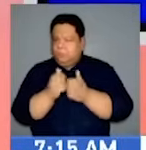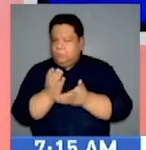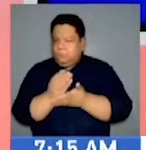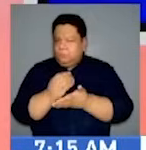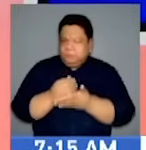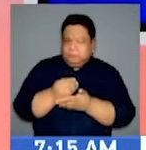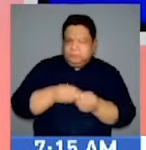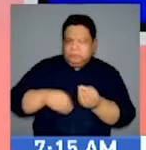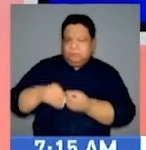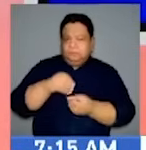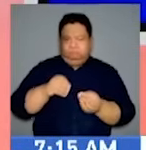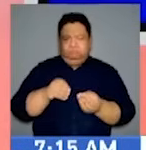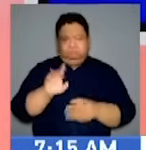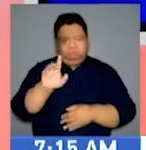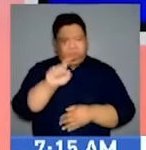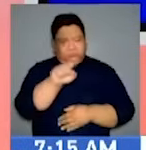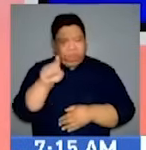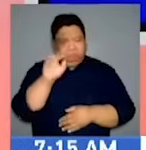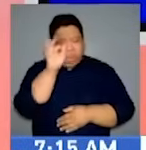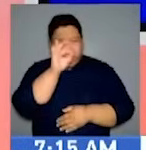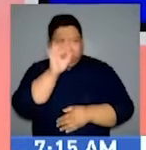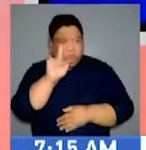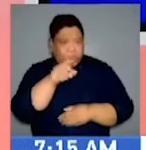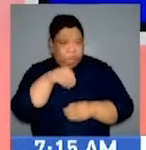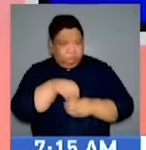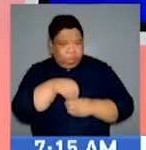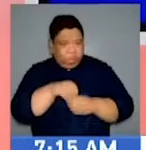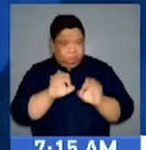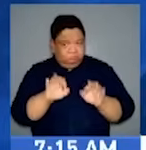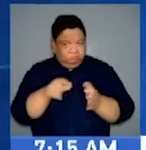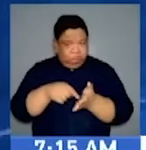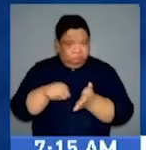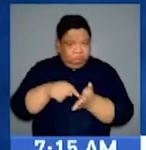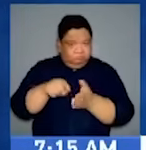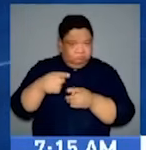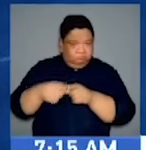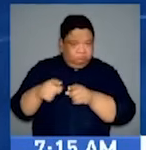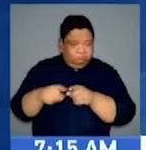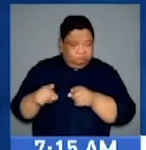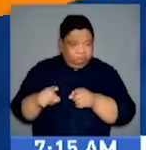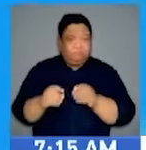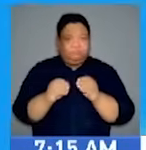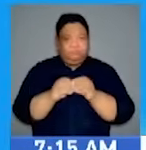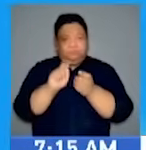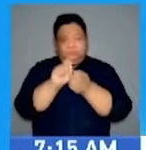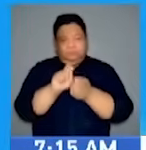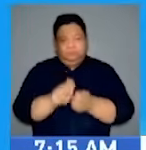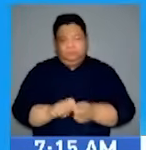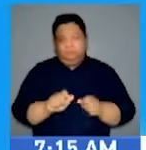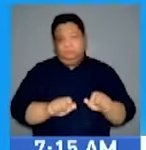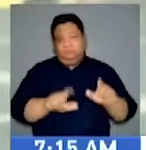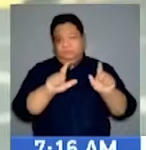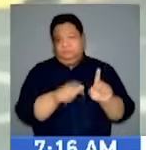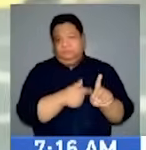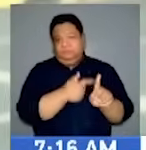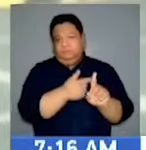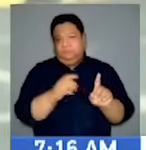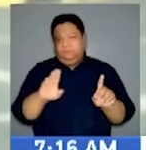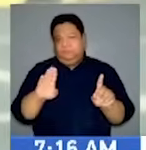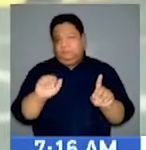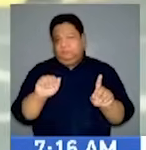sa mga ipon at bayarin? Ang detalya sa unang balita live ni Bam Alegre. Bam, ikaw, nakapag-ipon ka na ba?